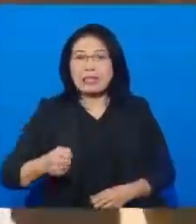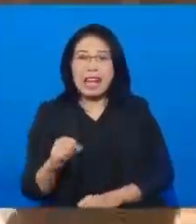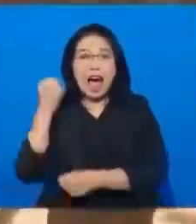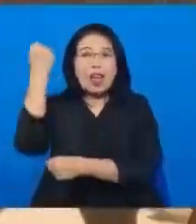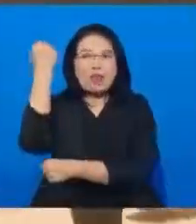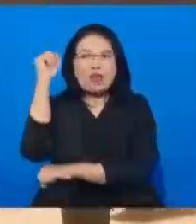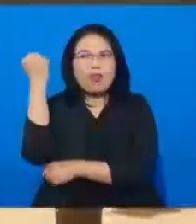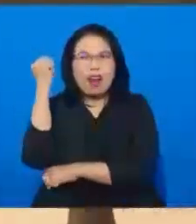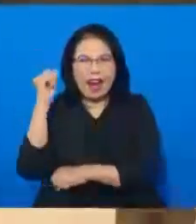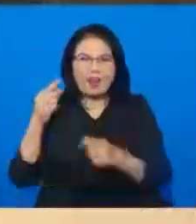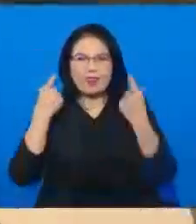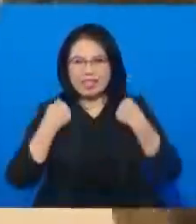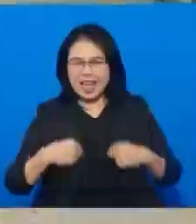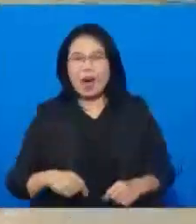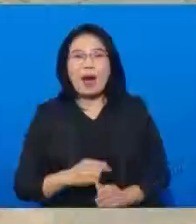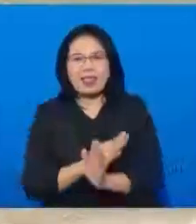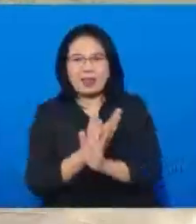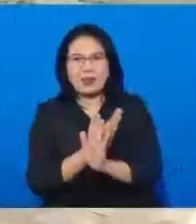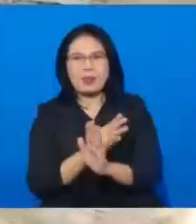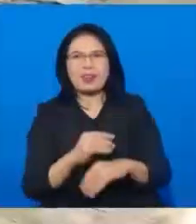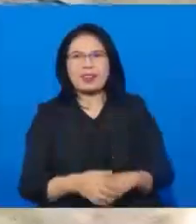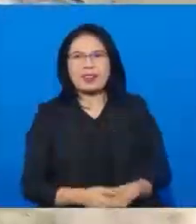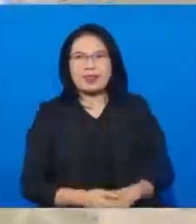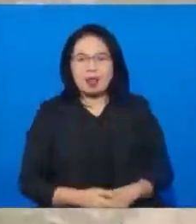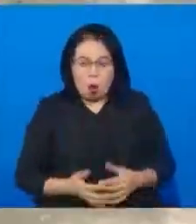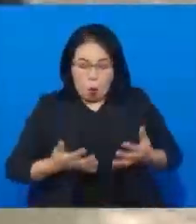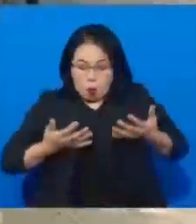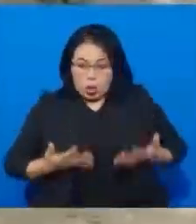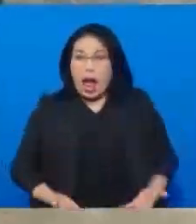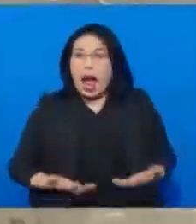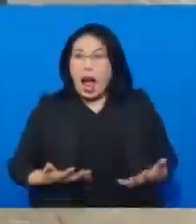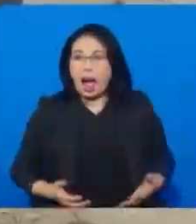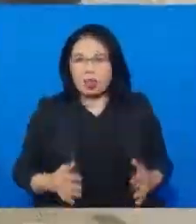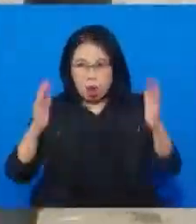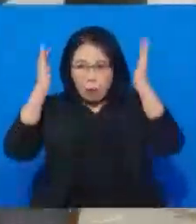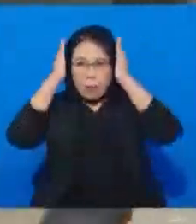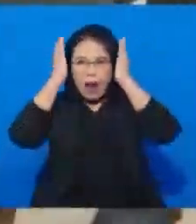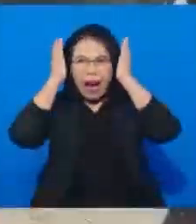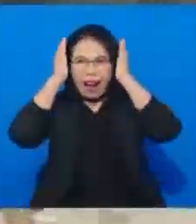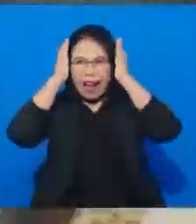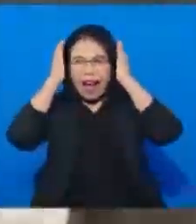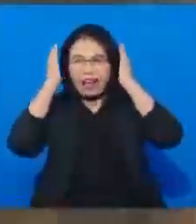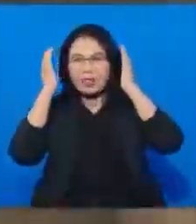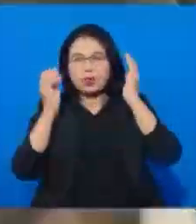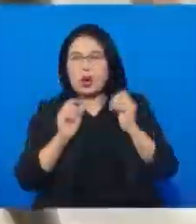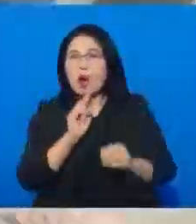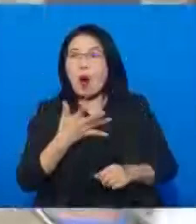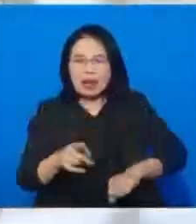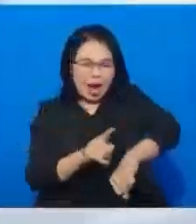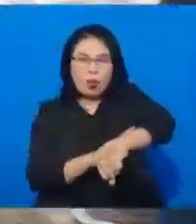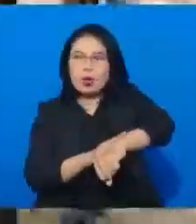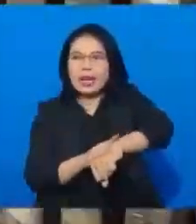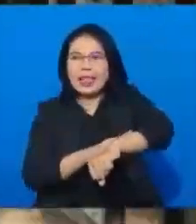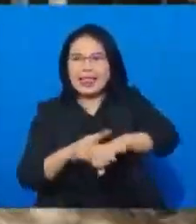Timur. Dalam kontes yang dinilai ini adalah bobot, bentuk kepala, hingga warna kulit sapi. Selain